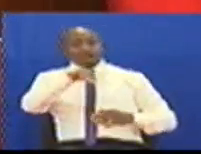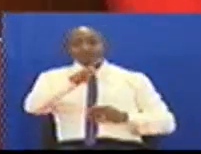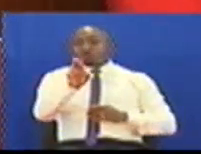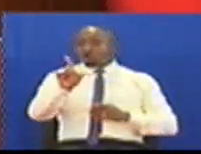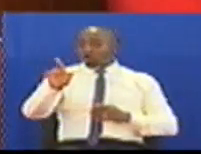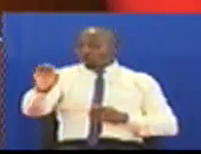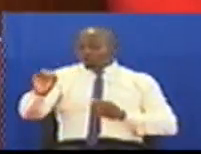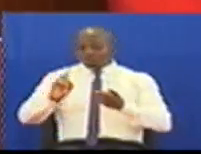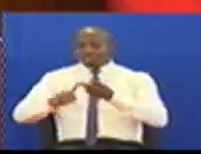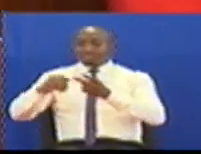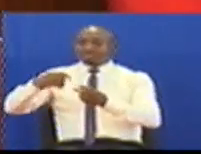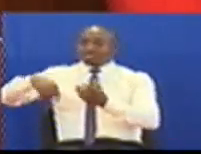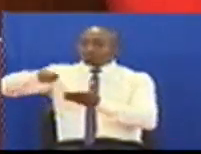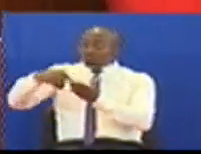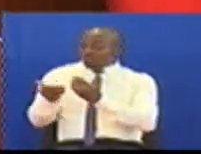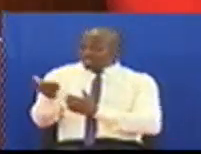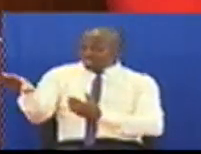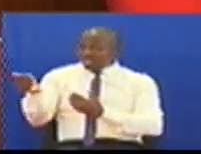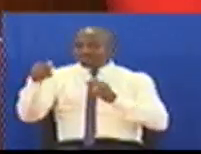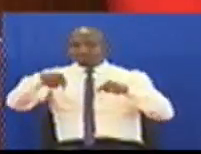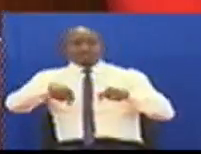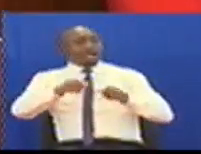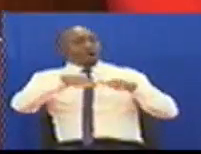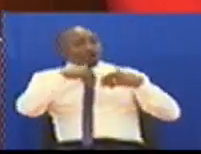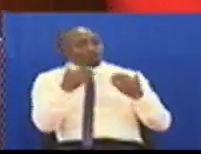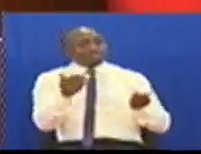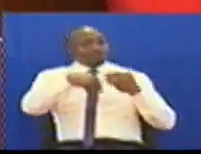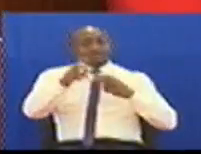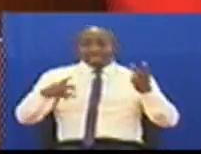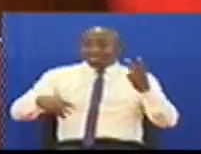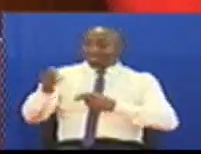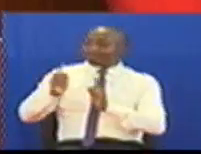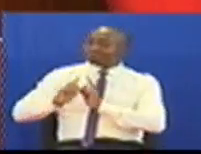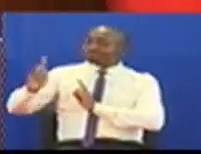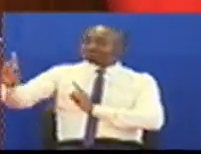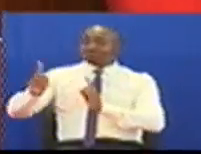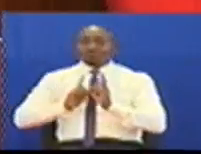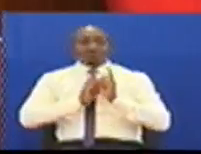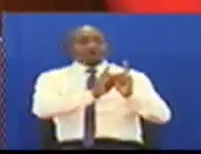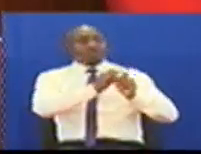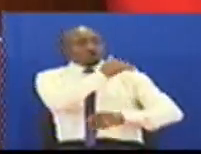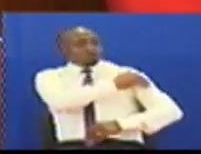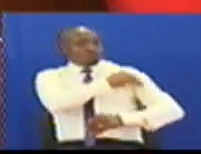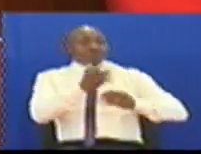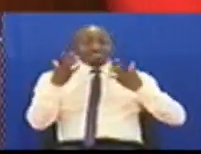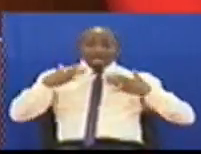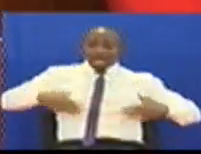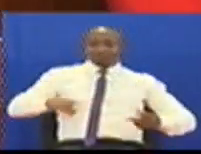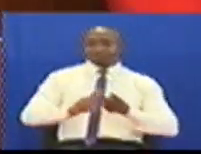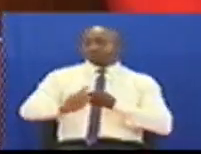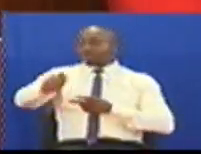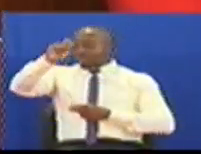ujenzi wa kituo cha afya cha Ngorongo, ambao leo hii hawawezi kwenda kata ya Kipugira kwa ajili ya kupata huduma za afya. Mheshimiwa Naibu